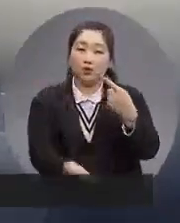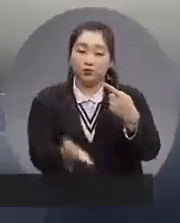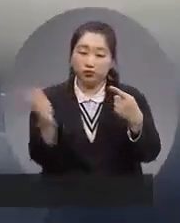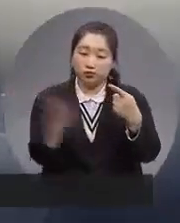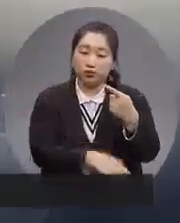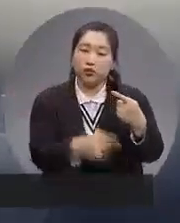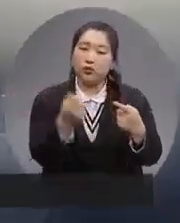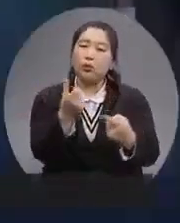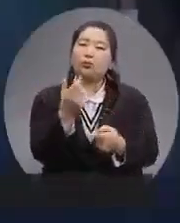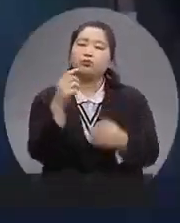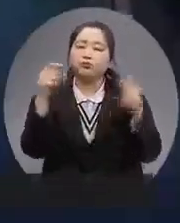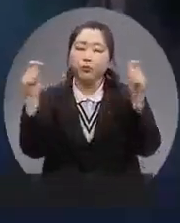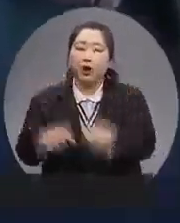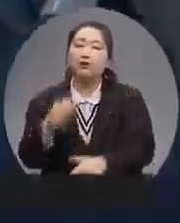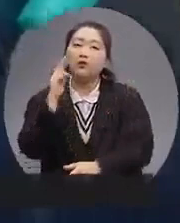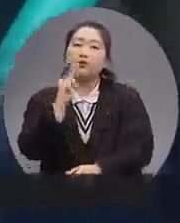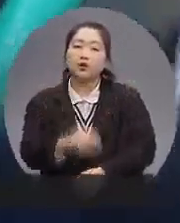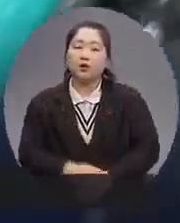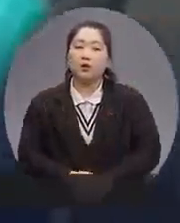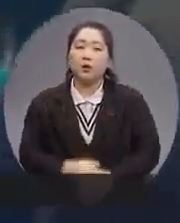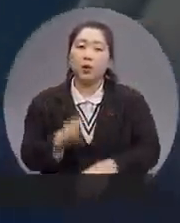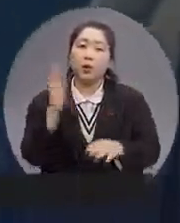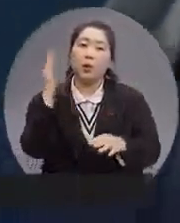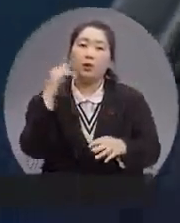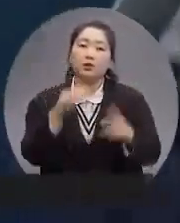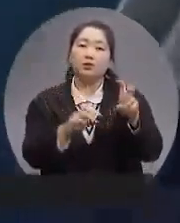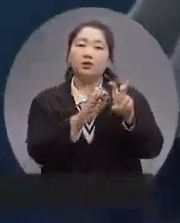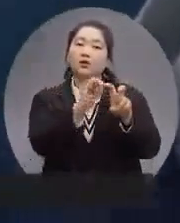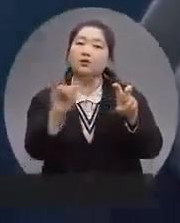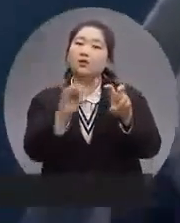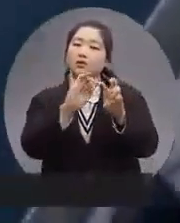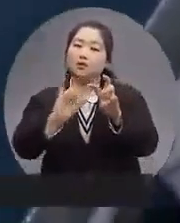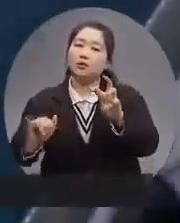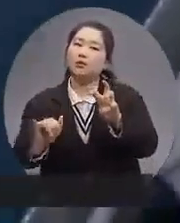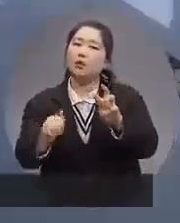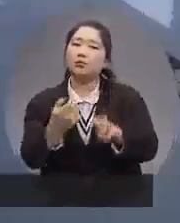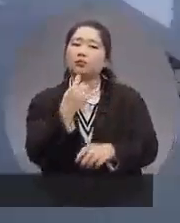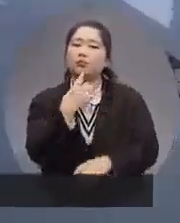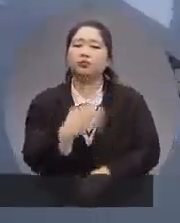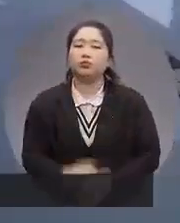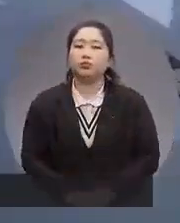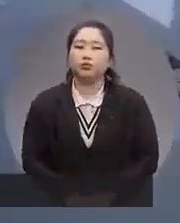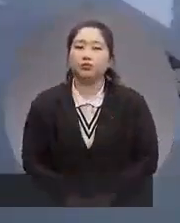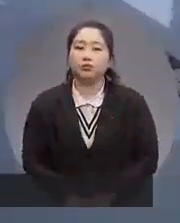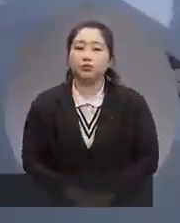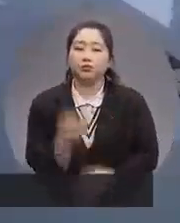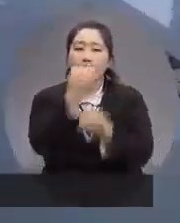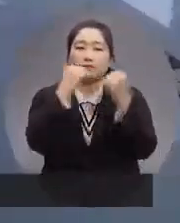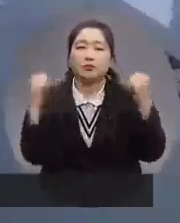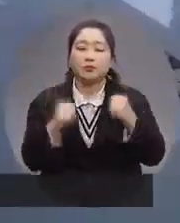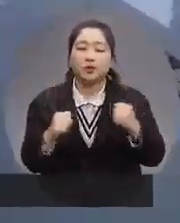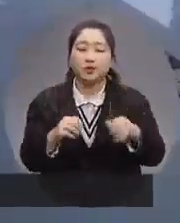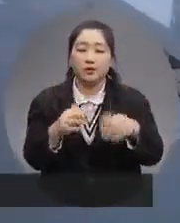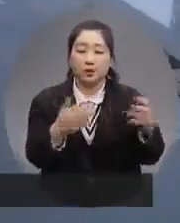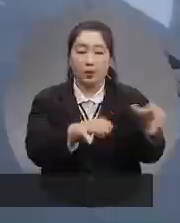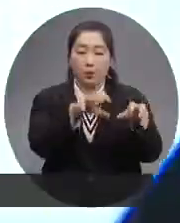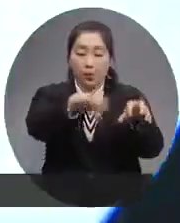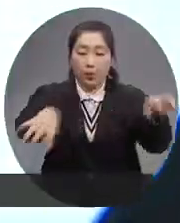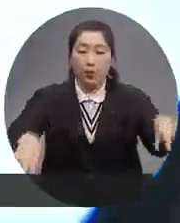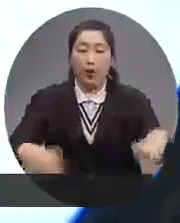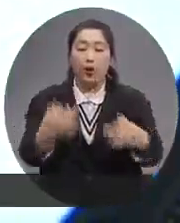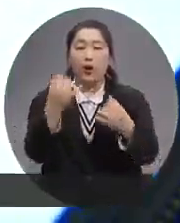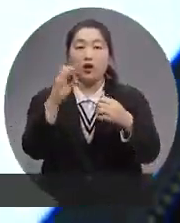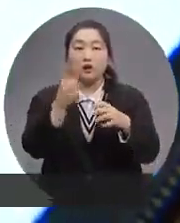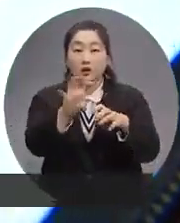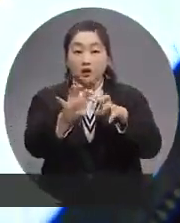좀 심각해졌습니다. 요즘 2, 30명 정도로 많이 줄었습니다. 충북 도내 40여 개 의료기관에서